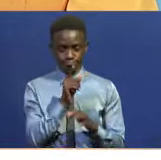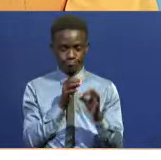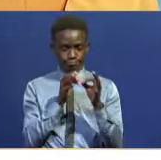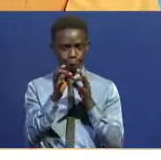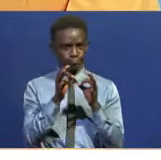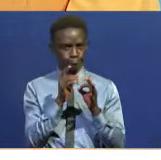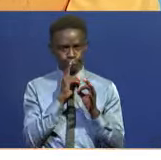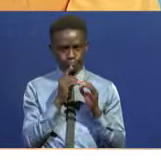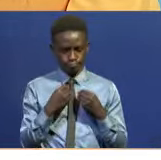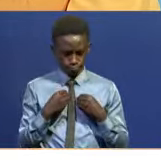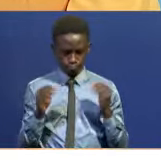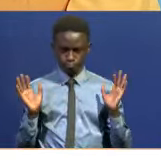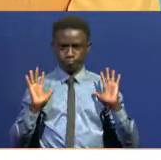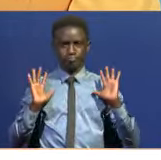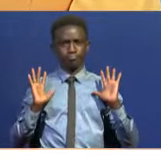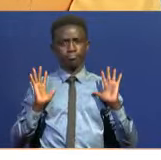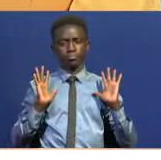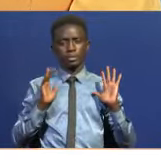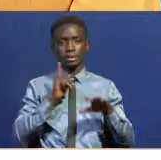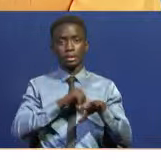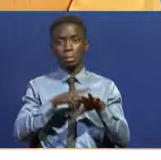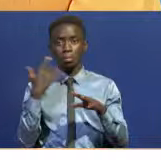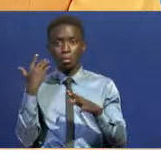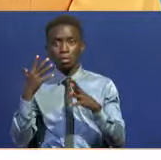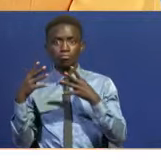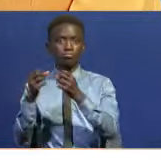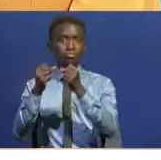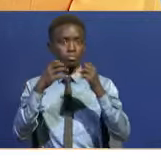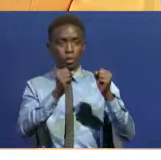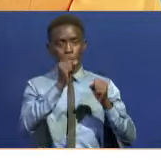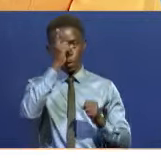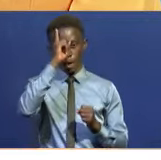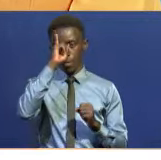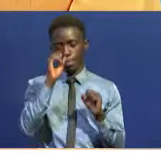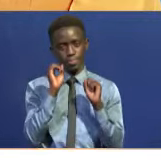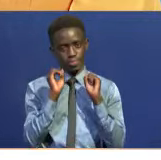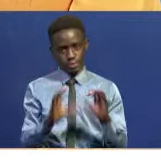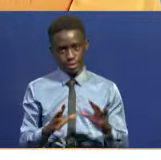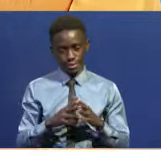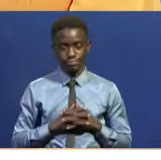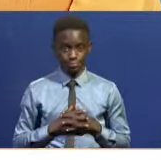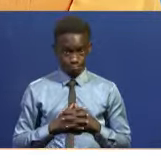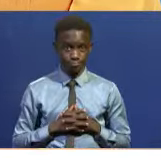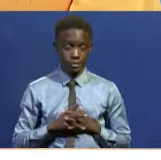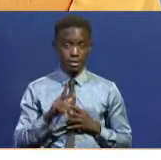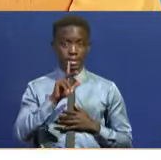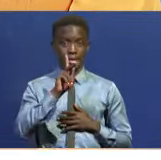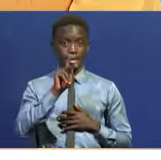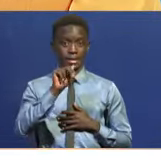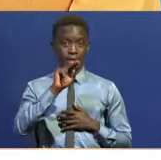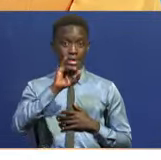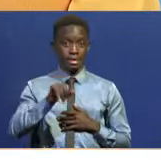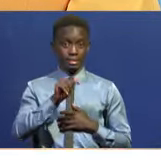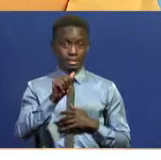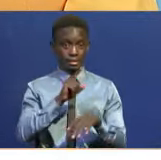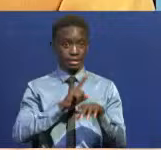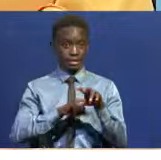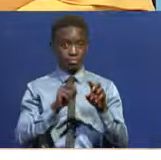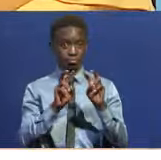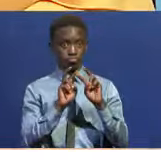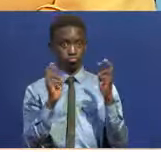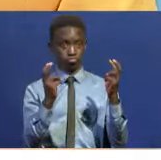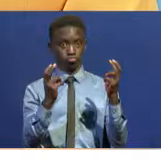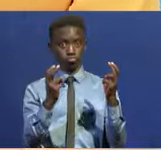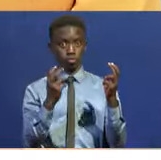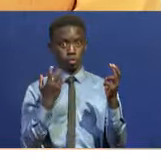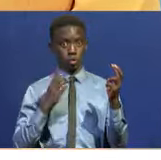utekaji nyara vinavyoshuhudiwa nchini. Akiongea alipofika mbele ya kamati ya bunge kuhusu usalama, Kanja alisema kazi ya polisi ni